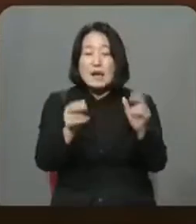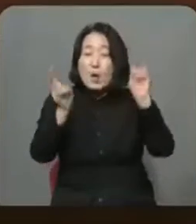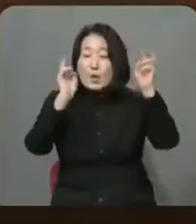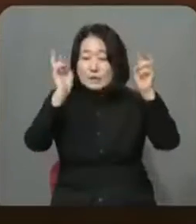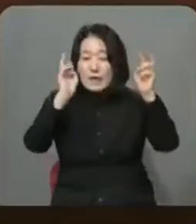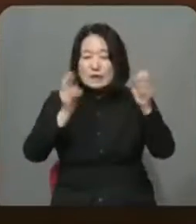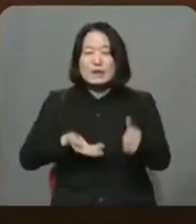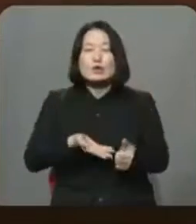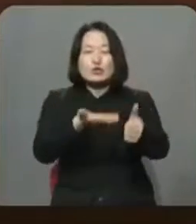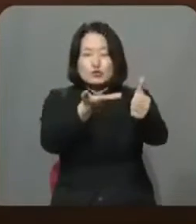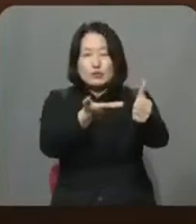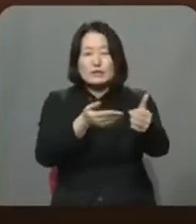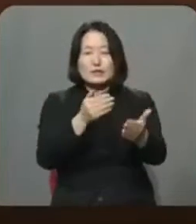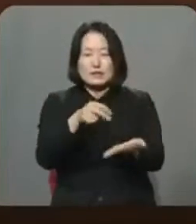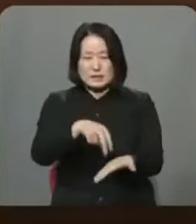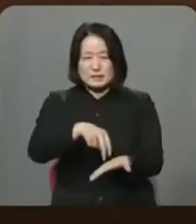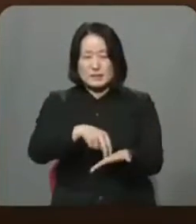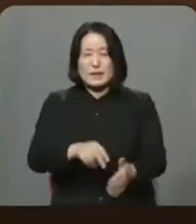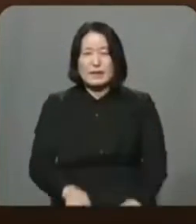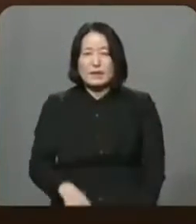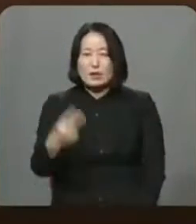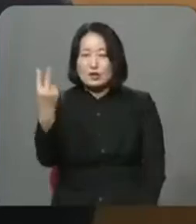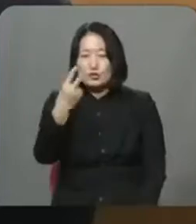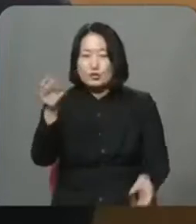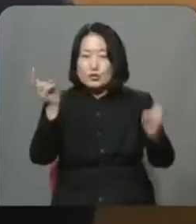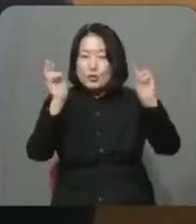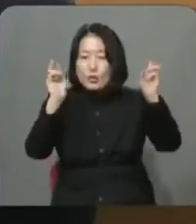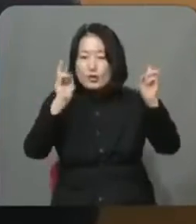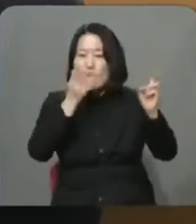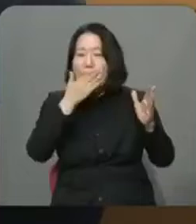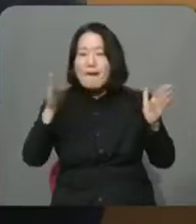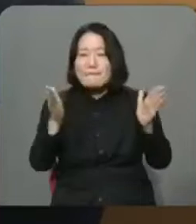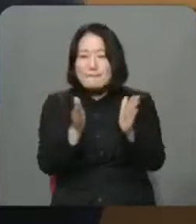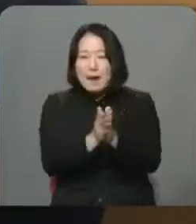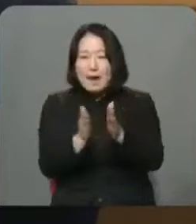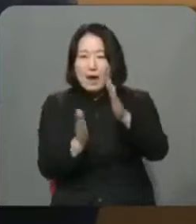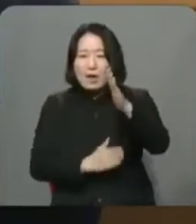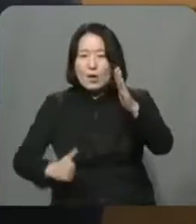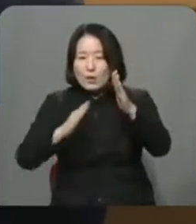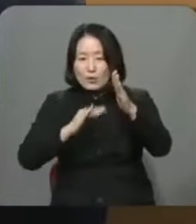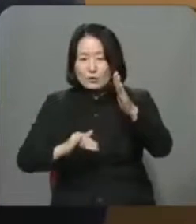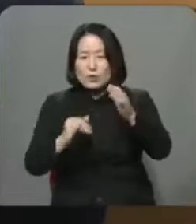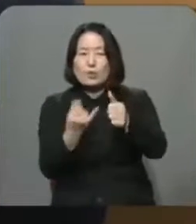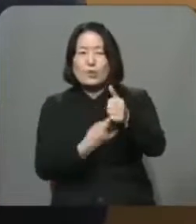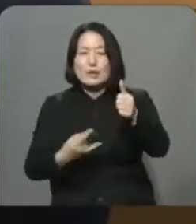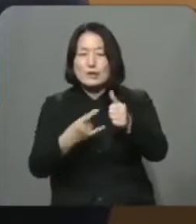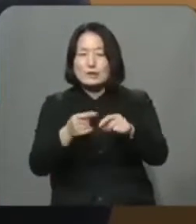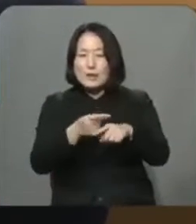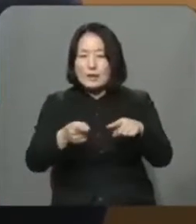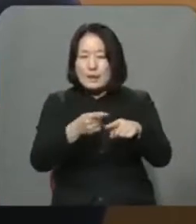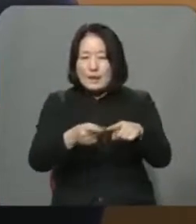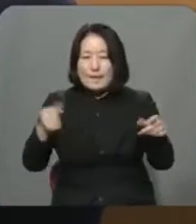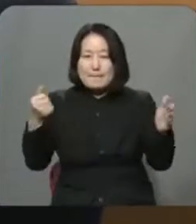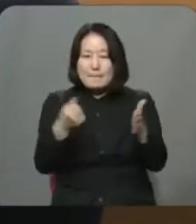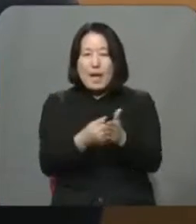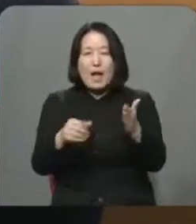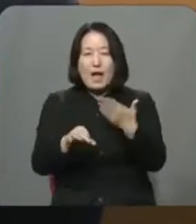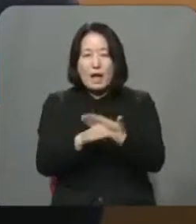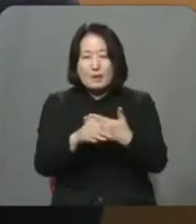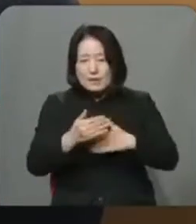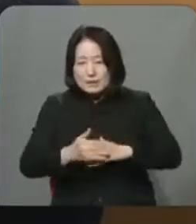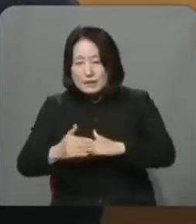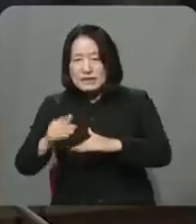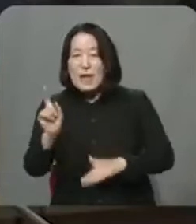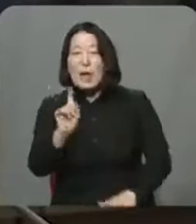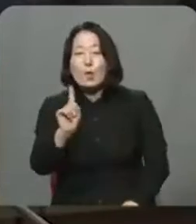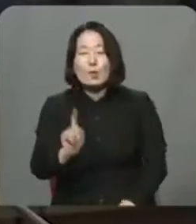답이 나왔습니다. 두 회사 간에 담합이 있었다라고 공정위에서 판단을 내리게 된다면은 우리 일반적인 절차는 어떻게 될 것